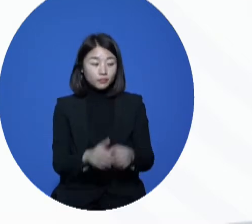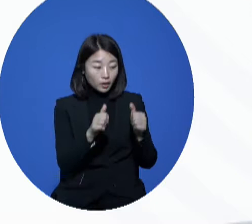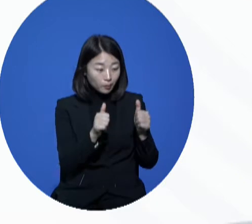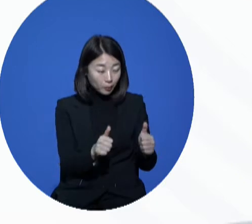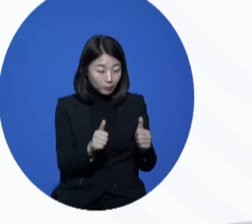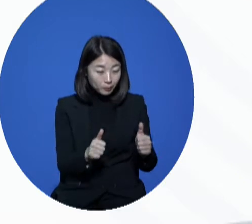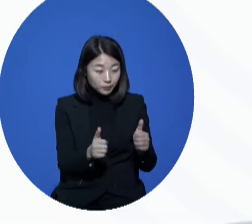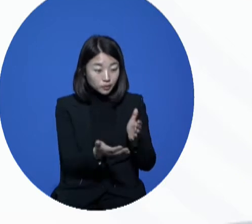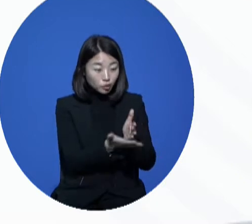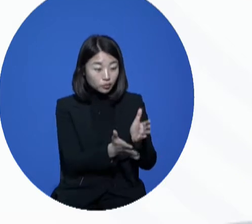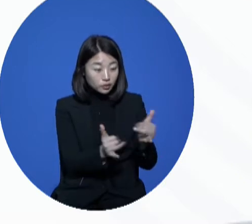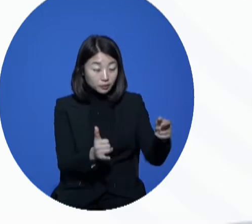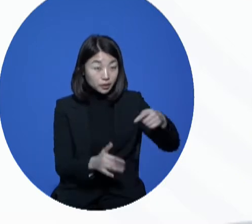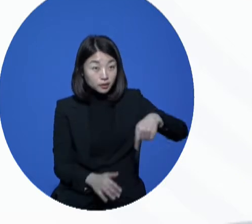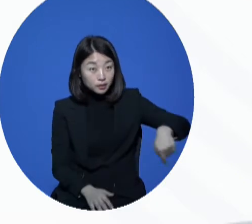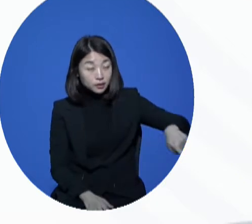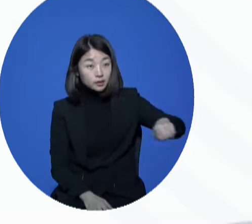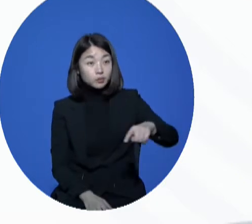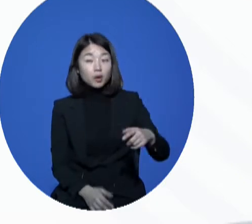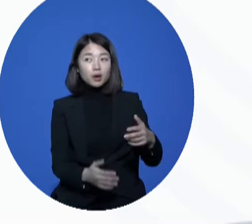법